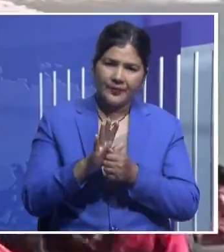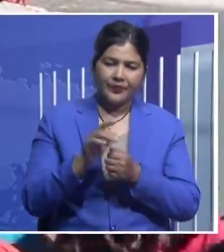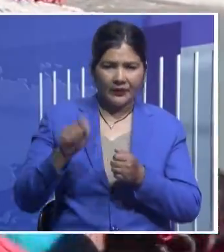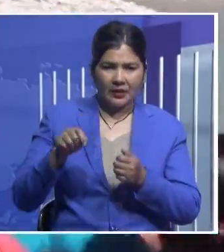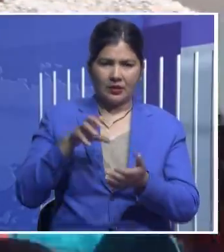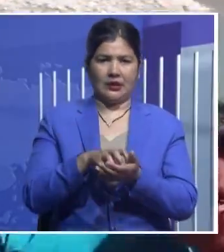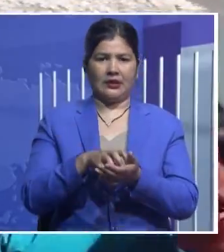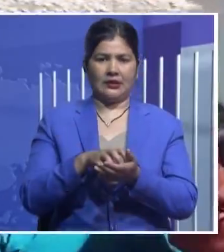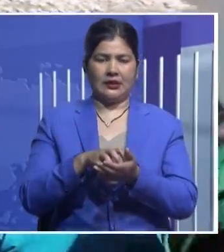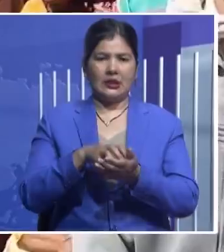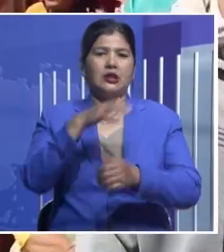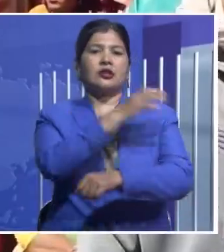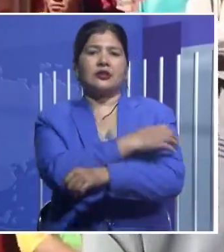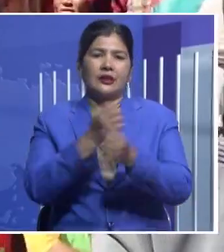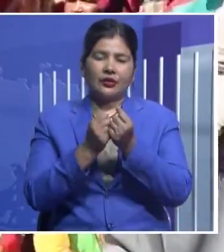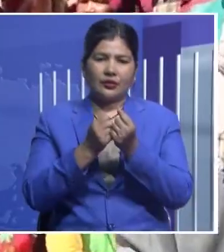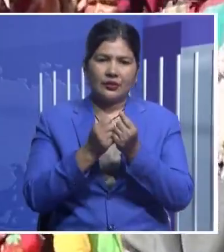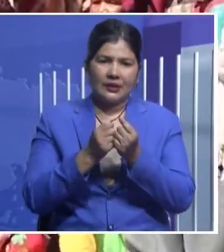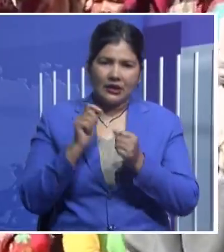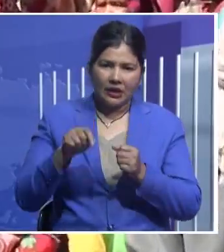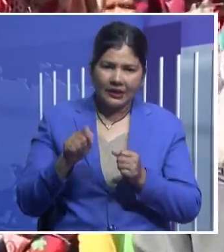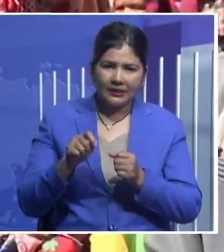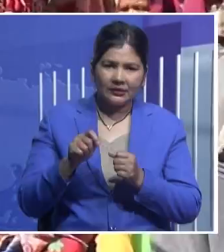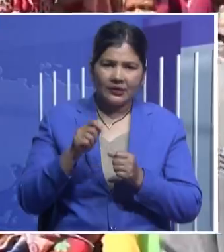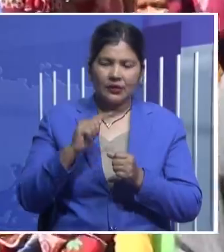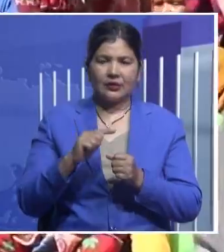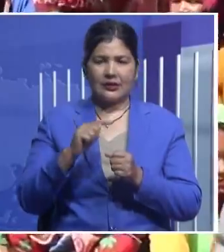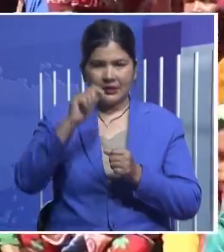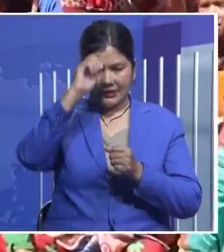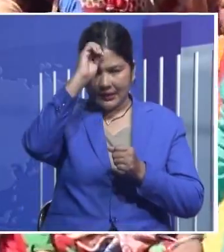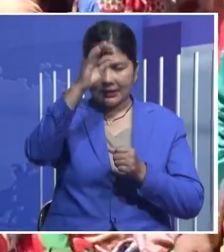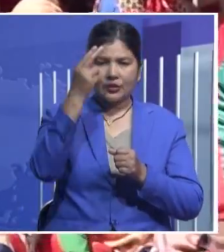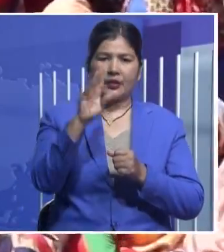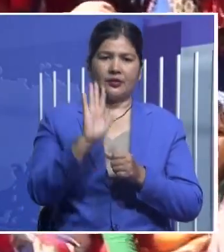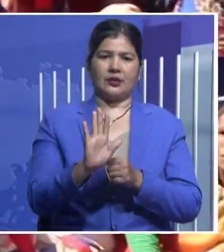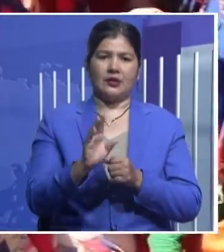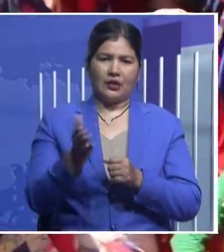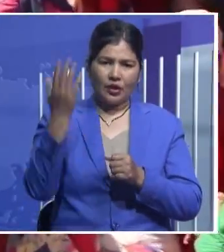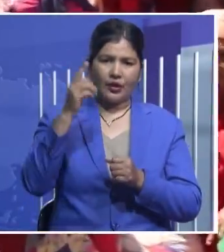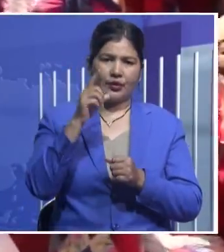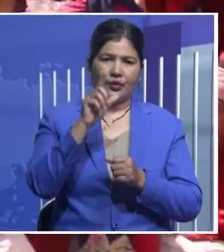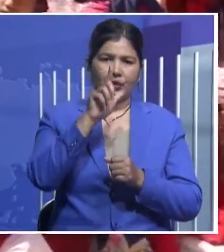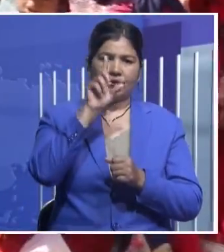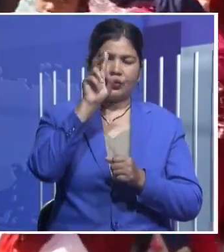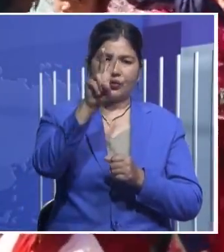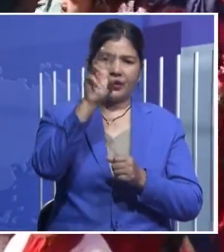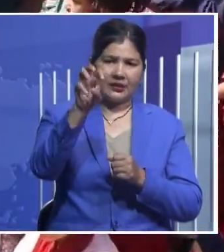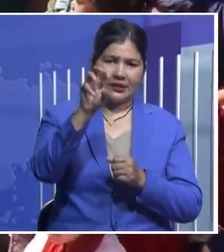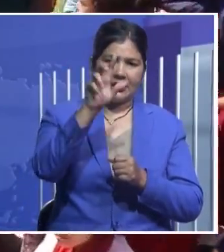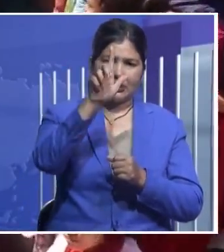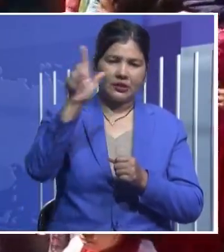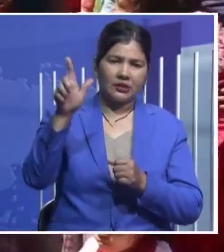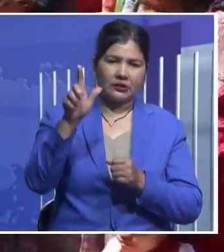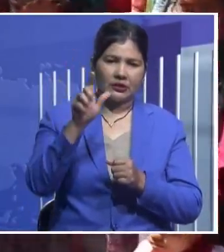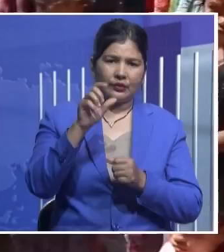उक्त सजायको गरेको अदालतका सूचना अधिकारी टिकाराम न्युपानेले जानकारी दिनुभयो। गत वर्ष 2077 फागुन 23 गते